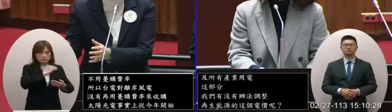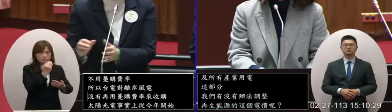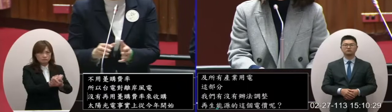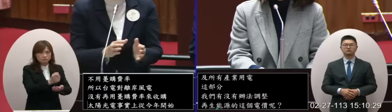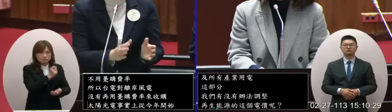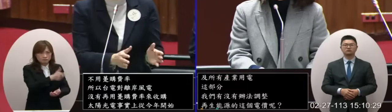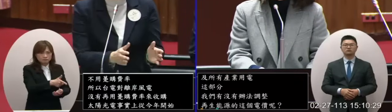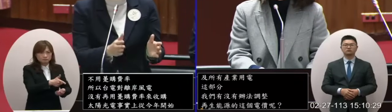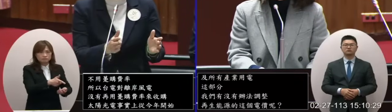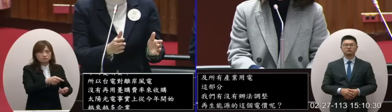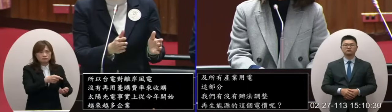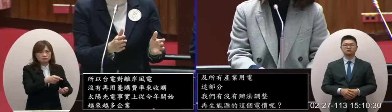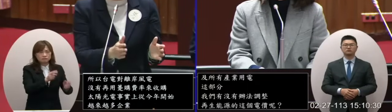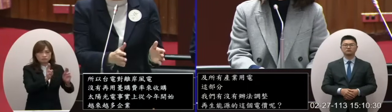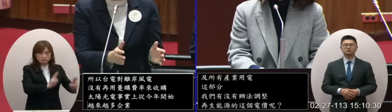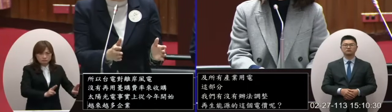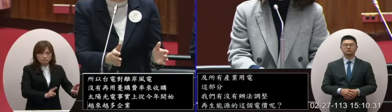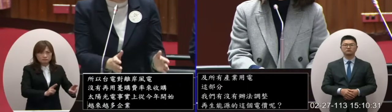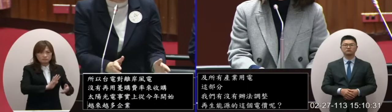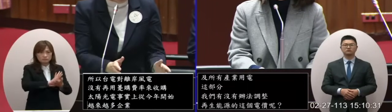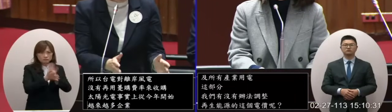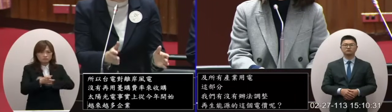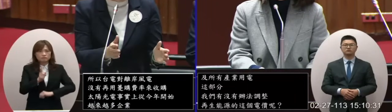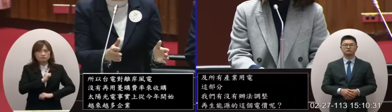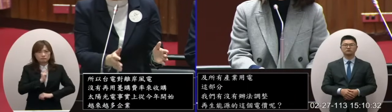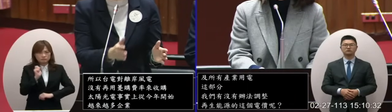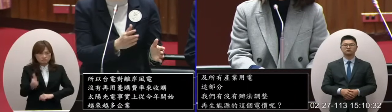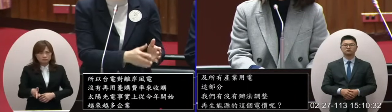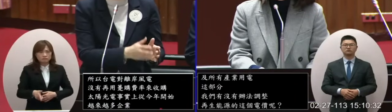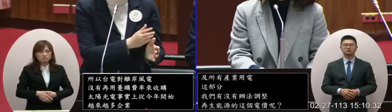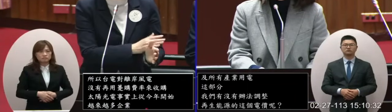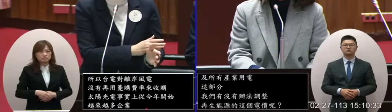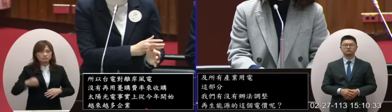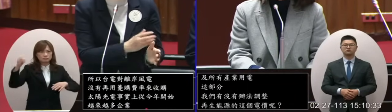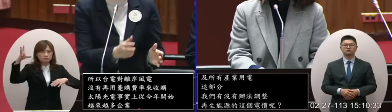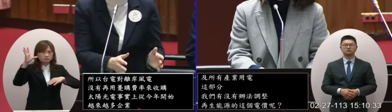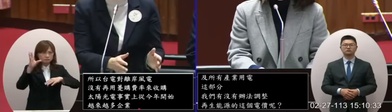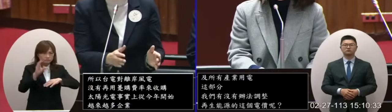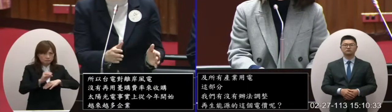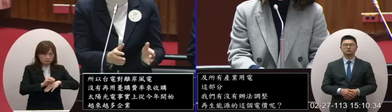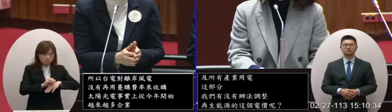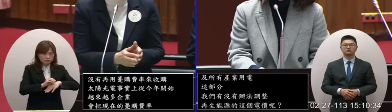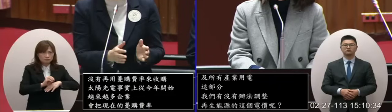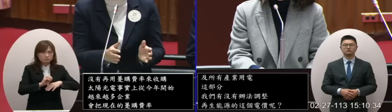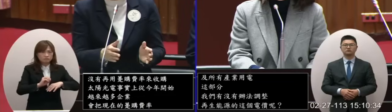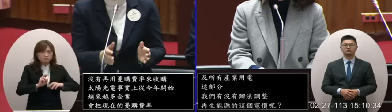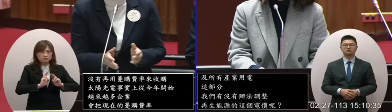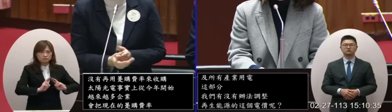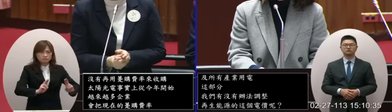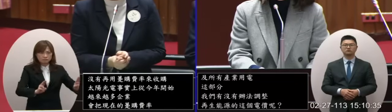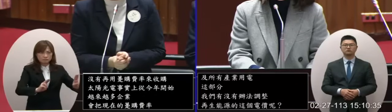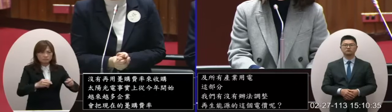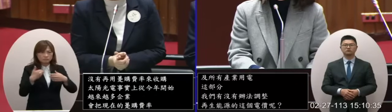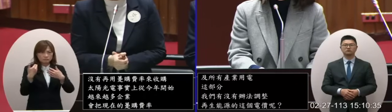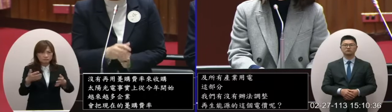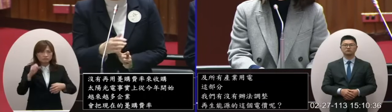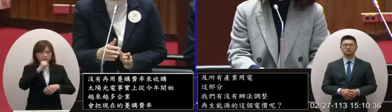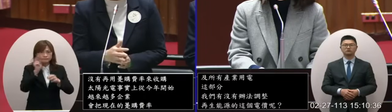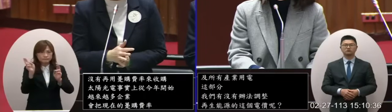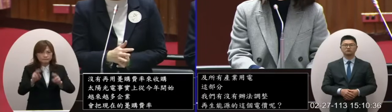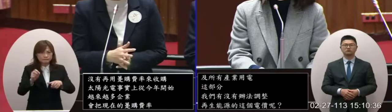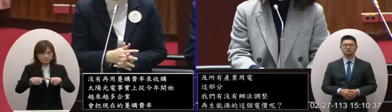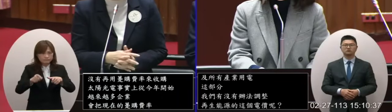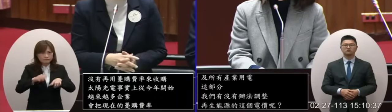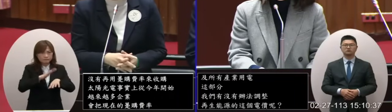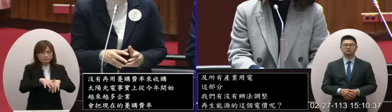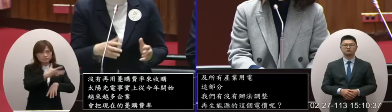去买电，所以这个太阳光电来趸购汇率给台电的部分的占比呢，也会逐渐的